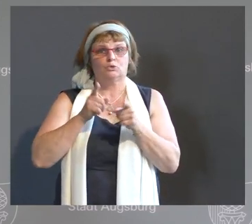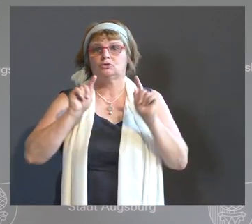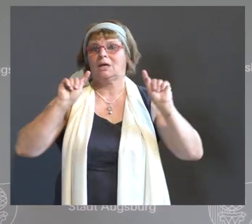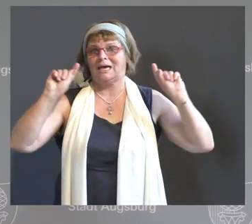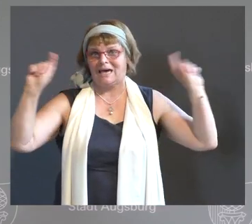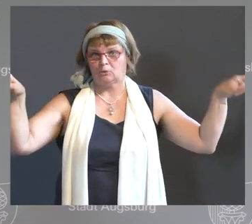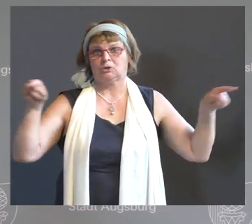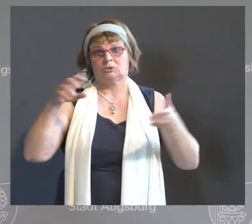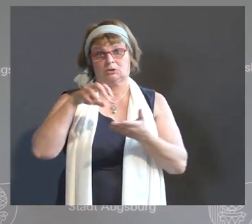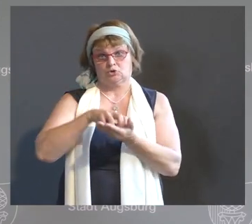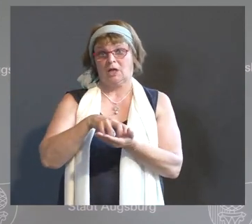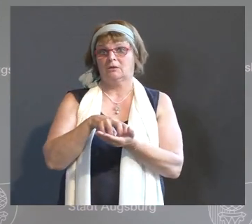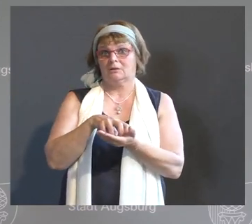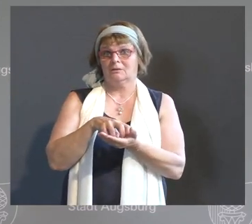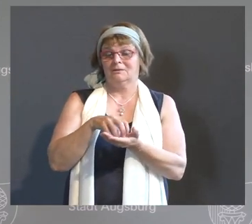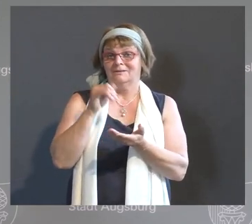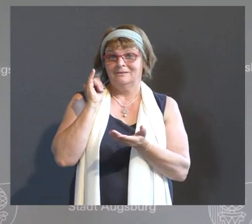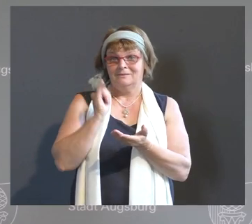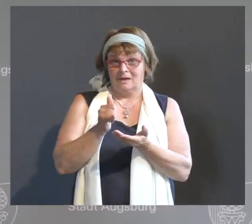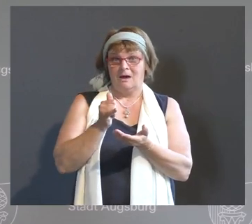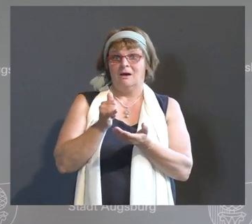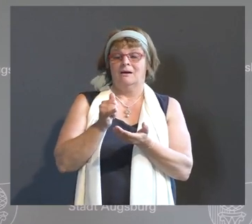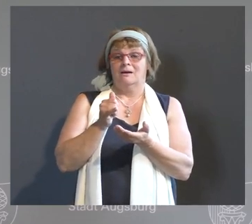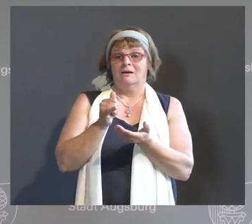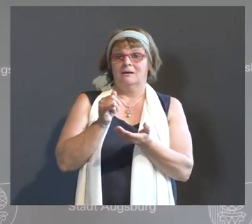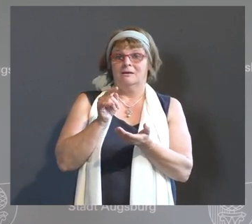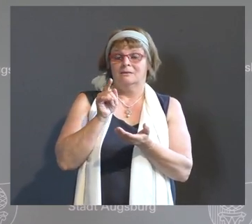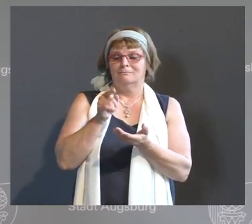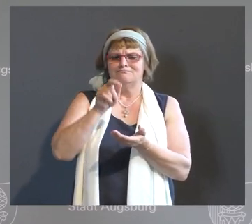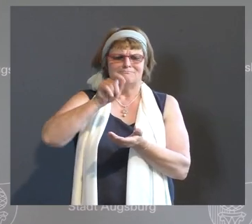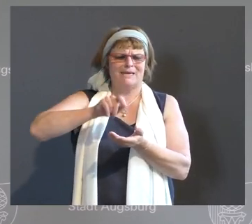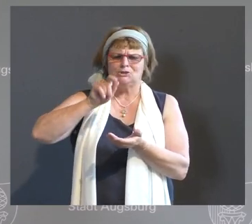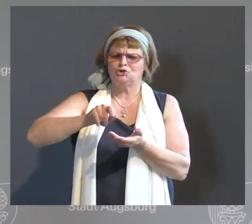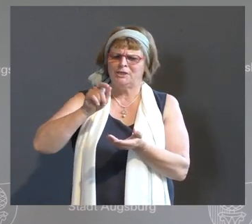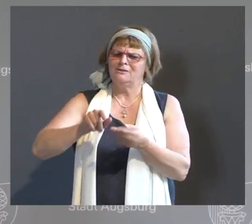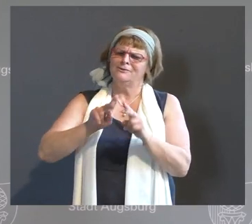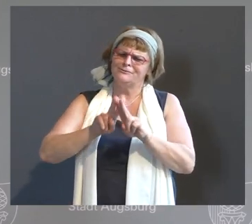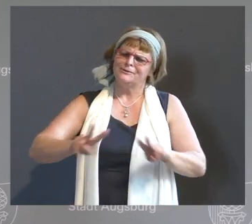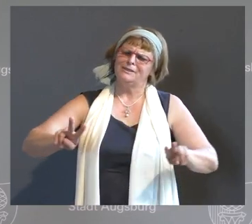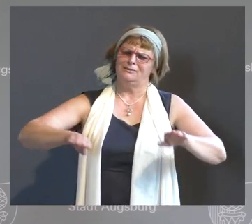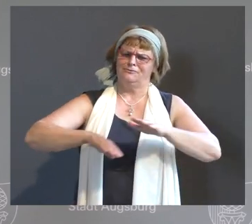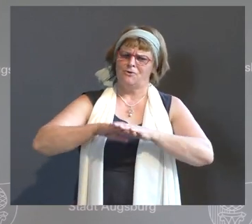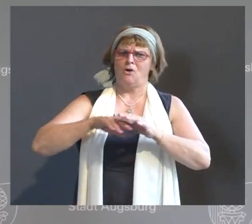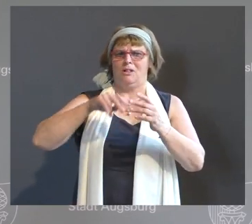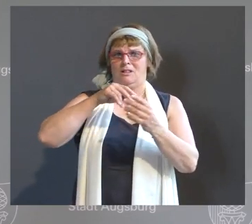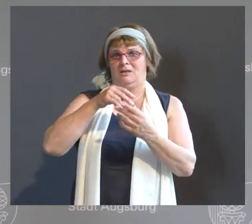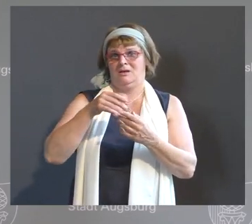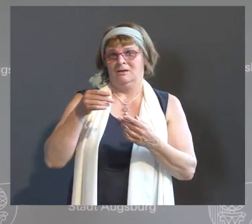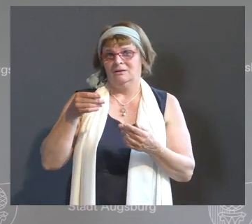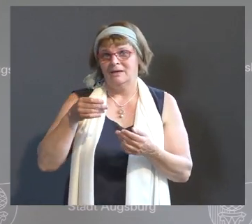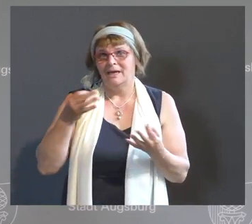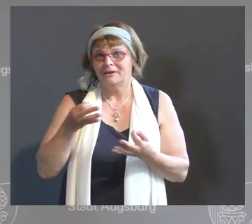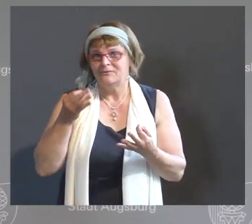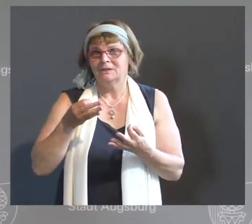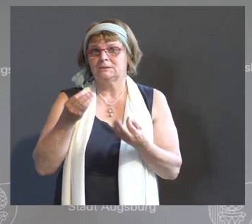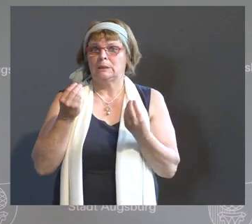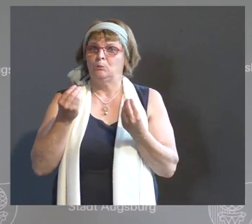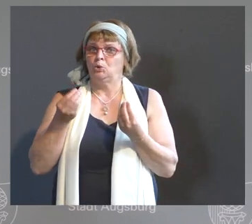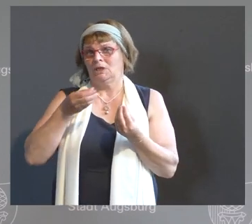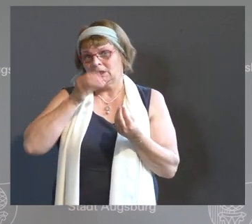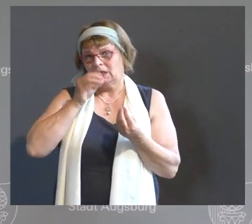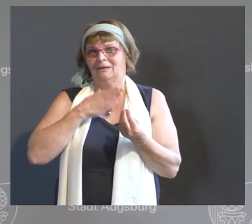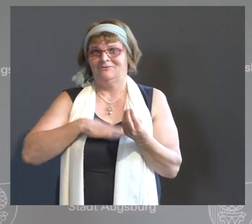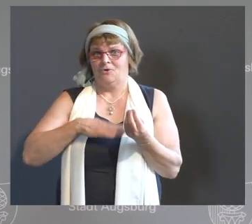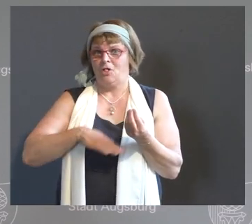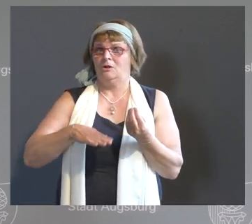Ja, das betrifft auch die Leute, die friedlich feiern, die vielleicht auch mal ein Treffen wollten. Aber es ist die absolut notwendige und